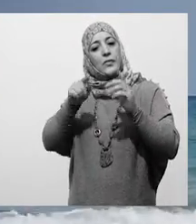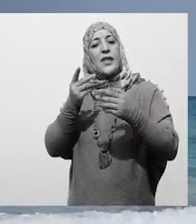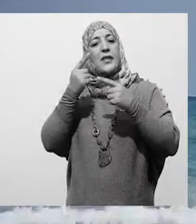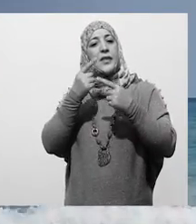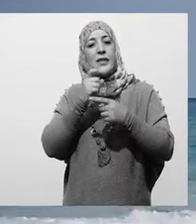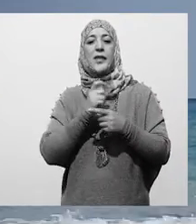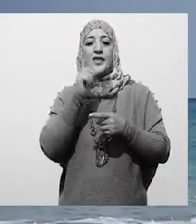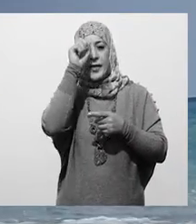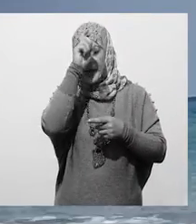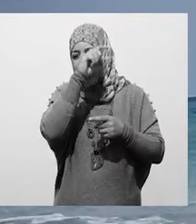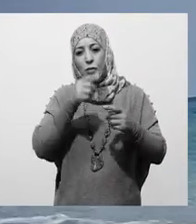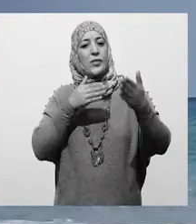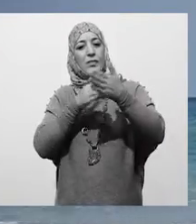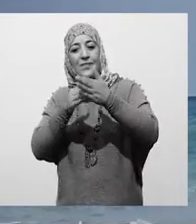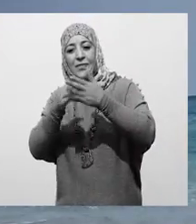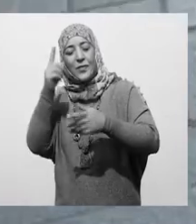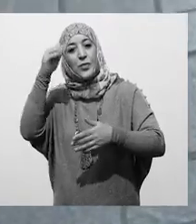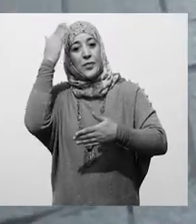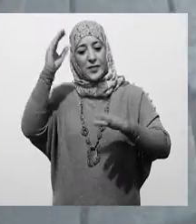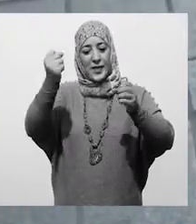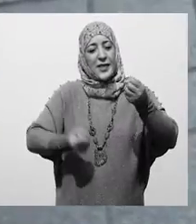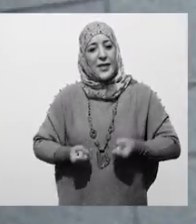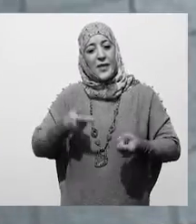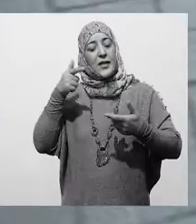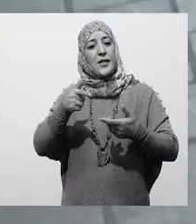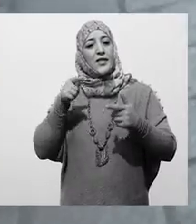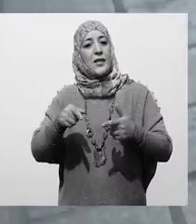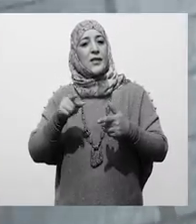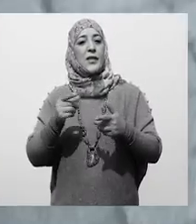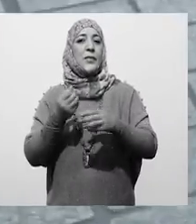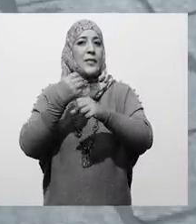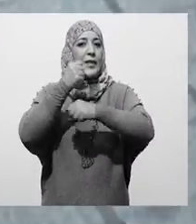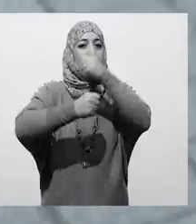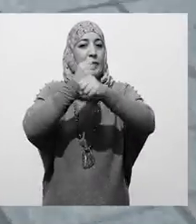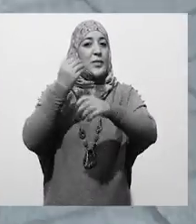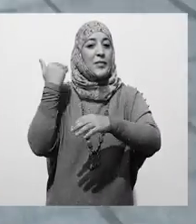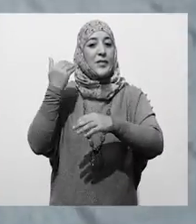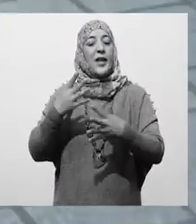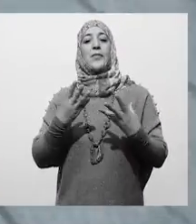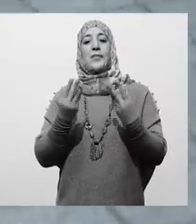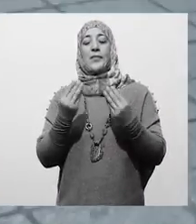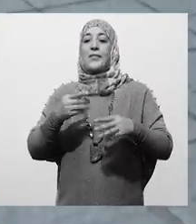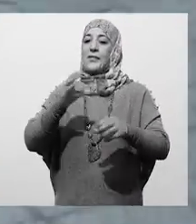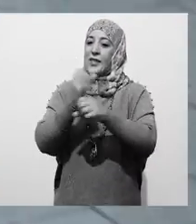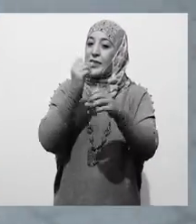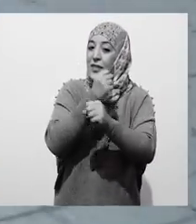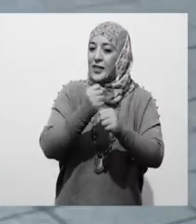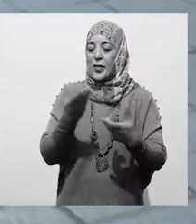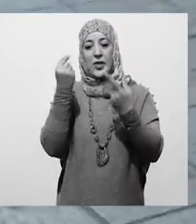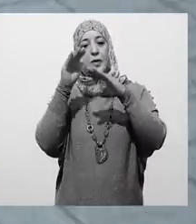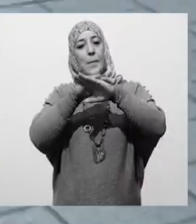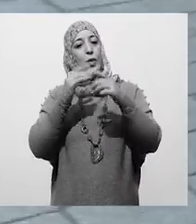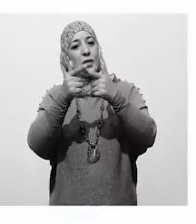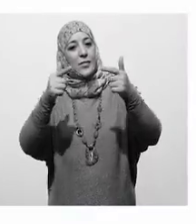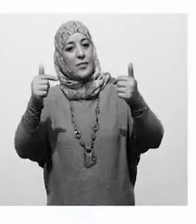difficulté d'accès à ces services-là pour tous. Je pense que ces dernières années, on a réussi à faire beaucoup de choses. L'article 48 est